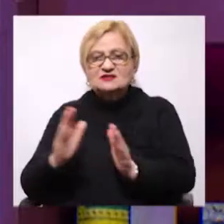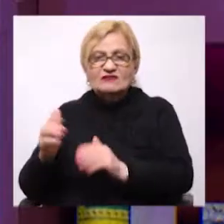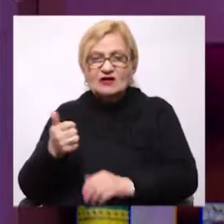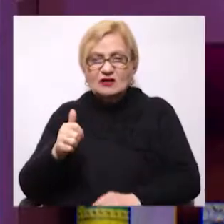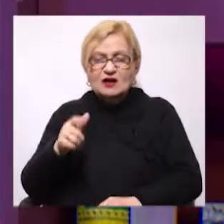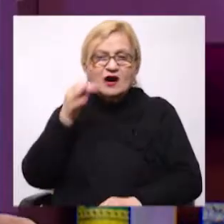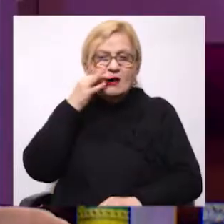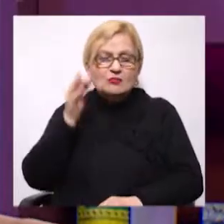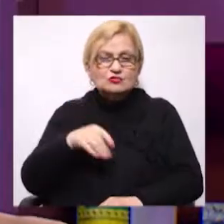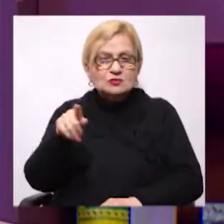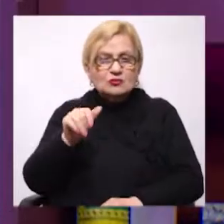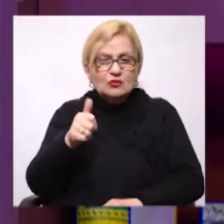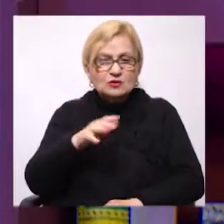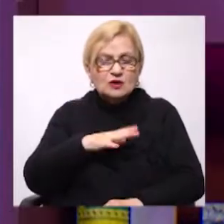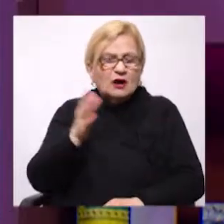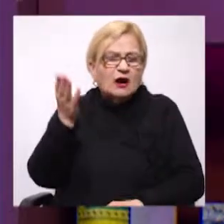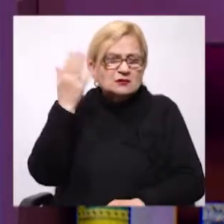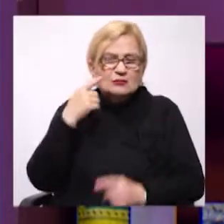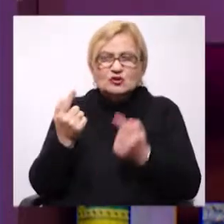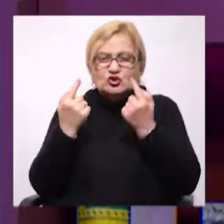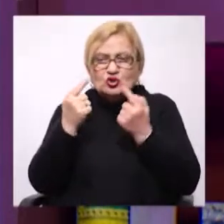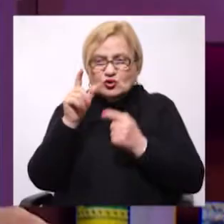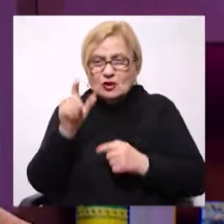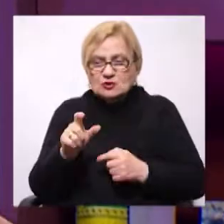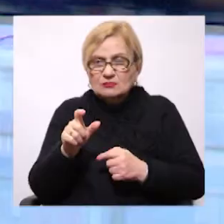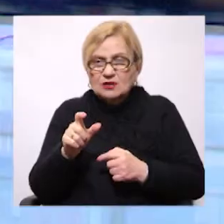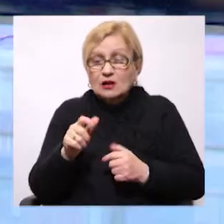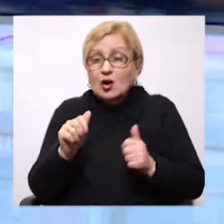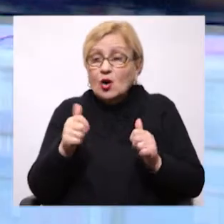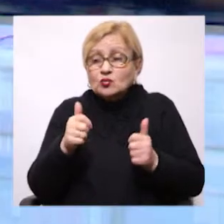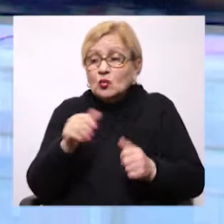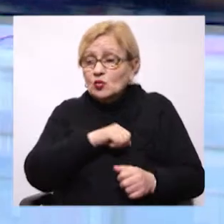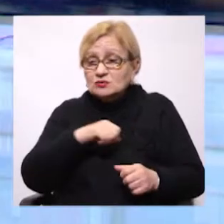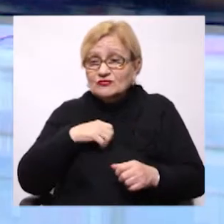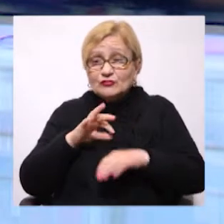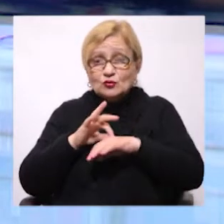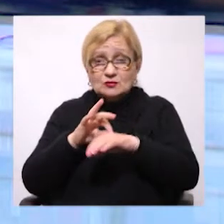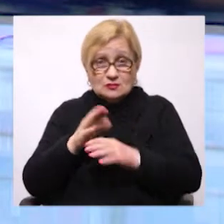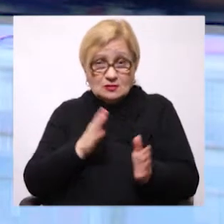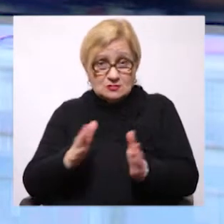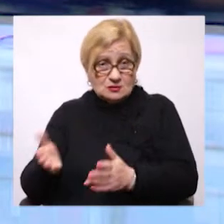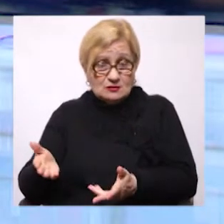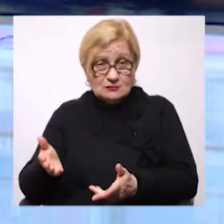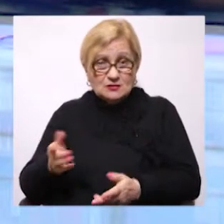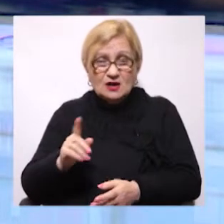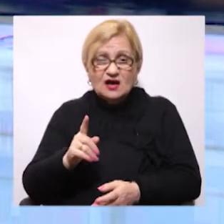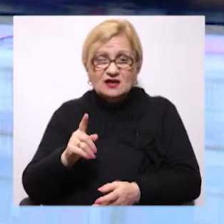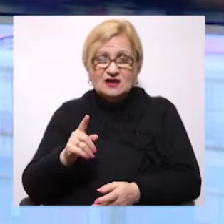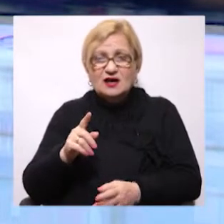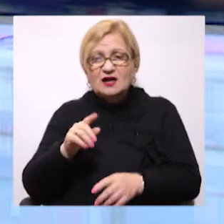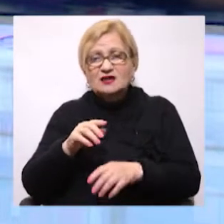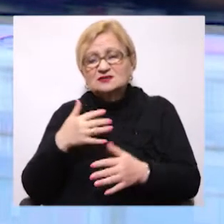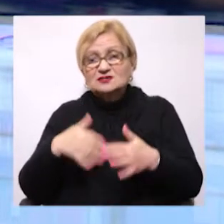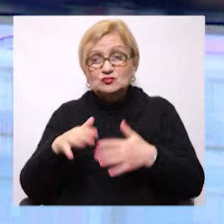ცხოვრებისეულ გამოცდილებას. როგორ იქცეოდნენ ეს დიდი ადამიანები ამა თუ იმ ცხოვრებისეულ სიტუაციაში? რა სისუსტეები ჰქონდათ?